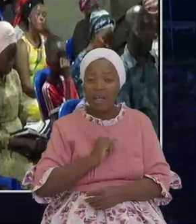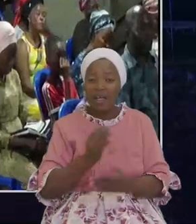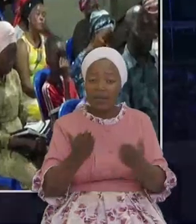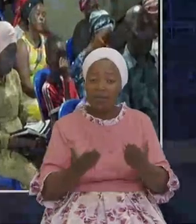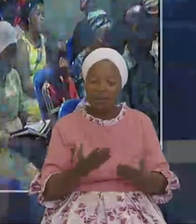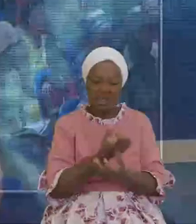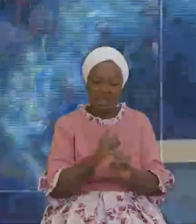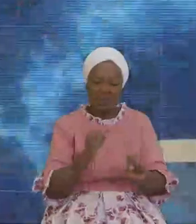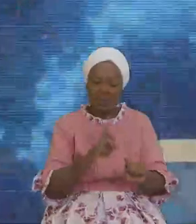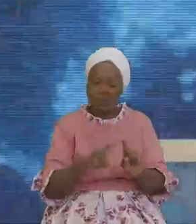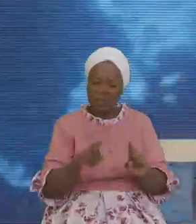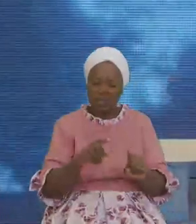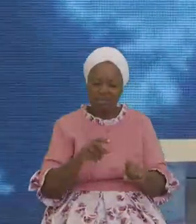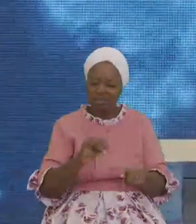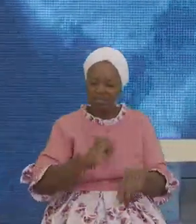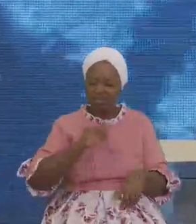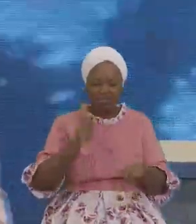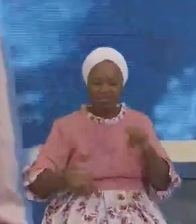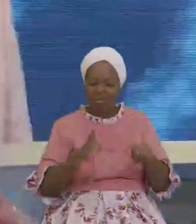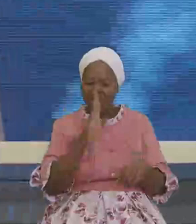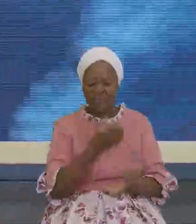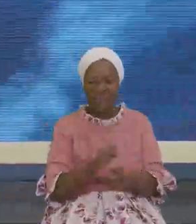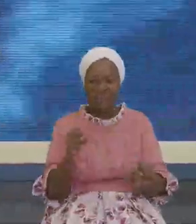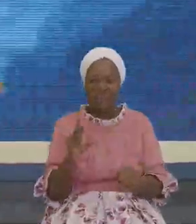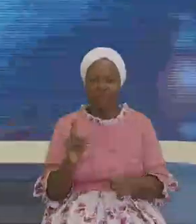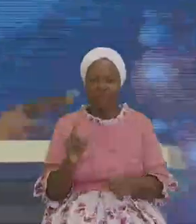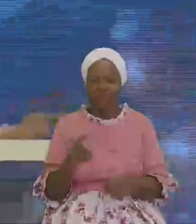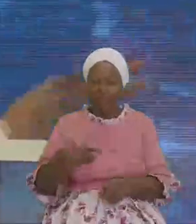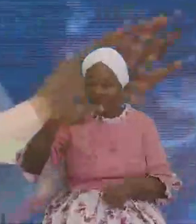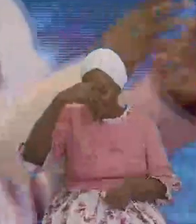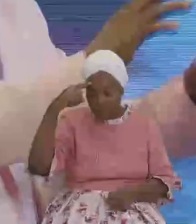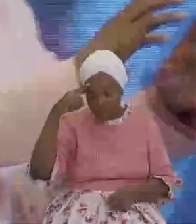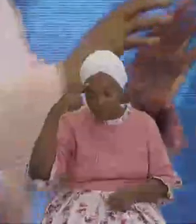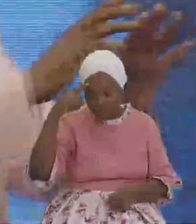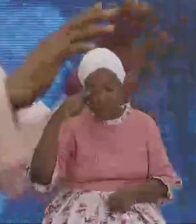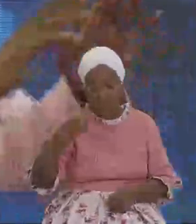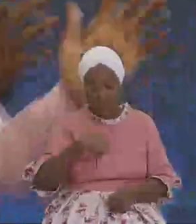ils disent, je veux le salut, mais je ne peux pas être sauvé.